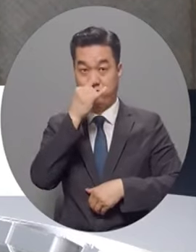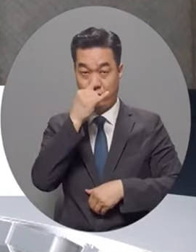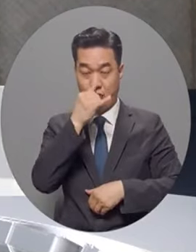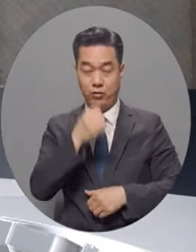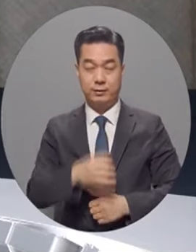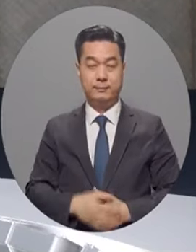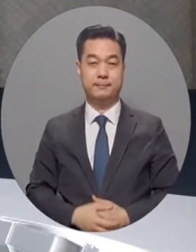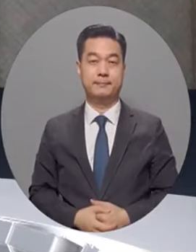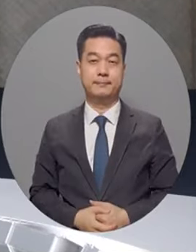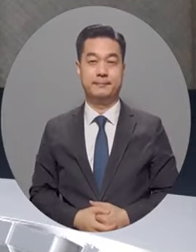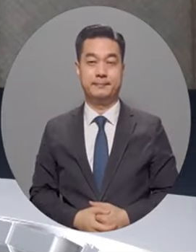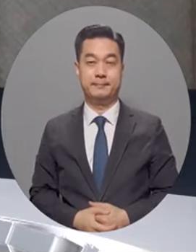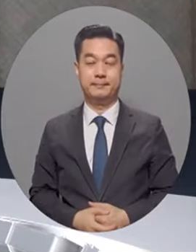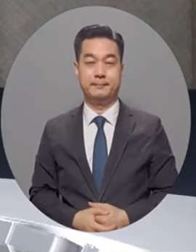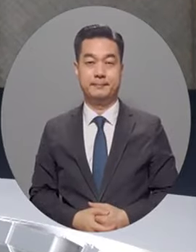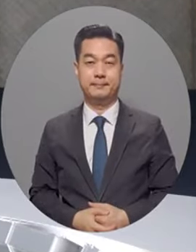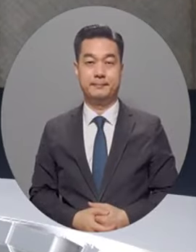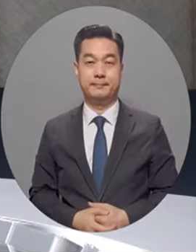소식 이지은